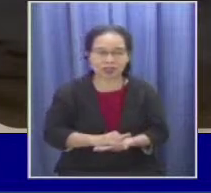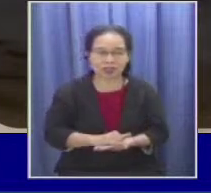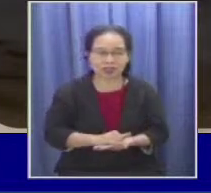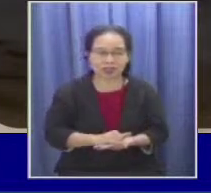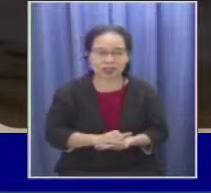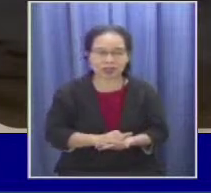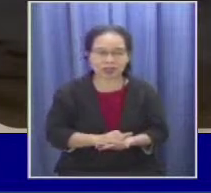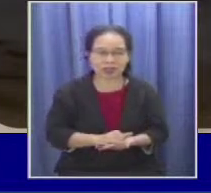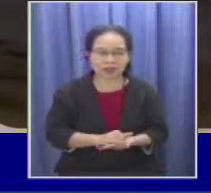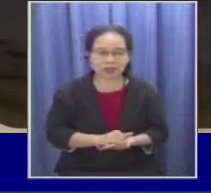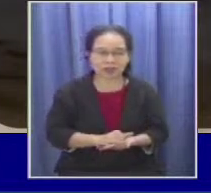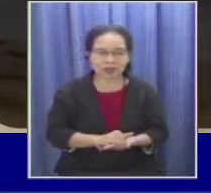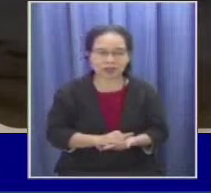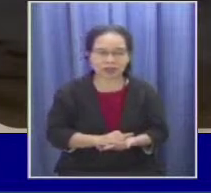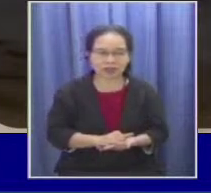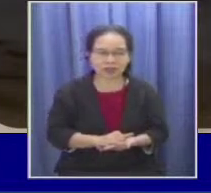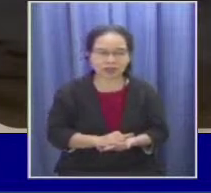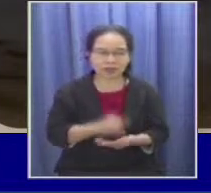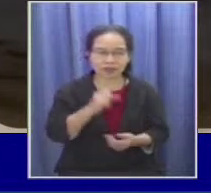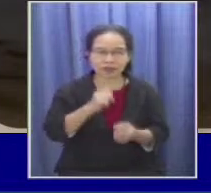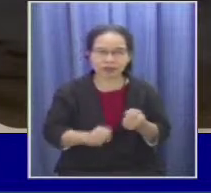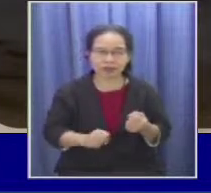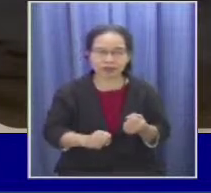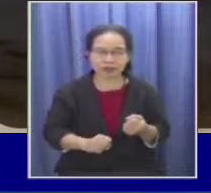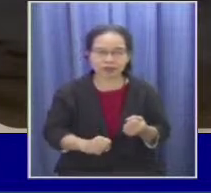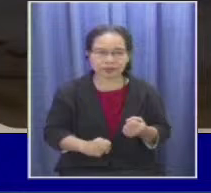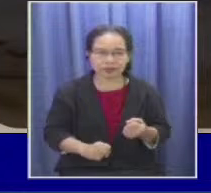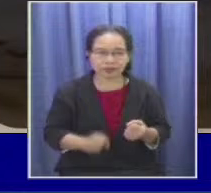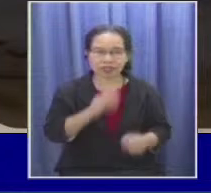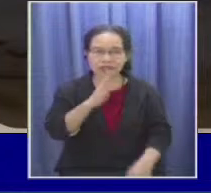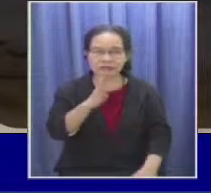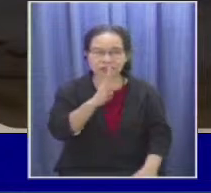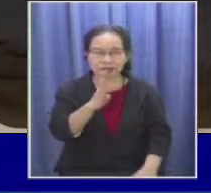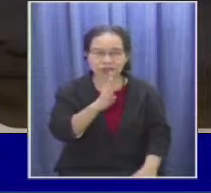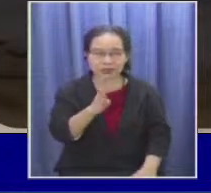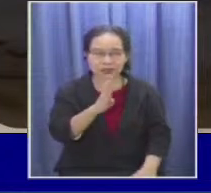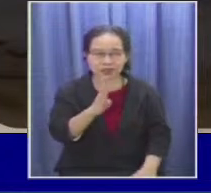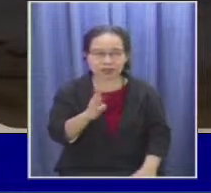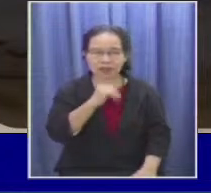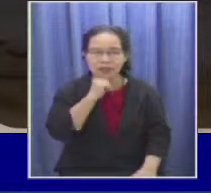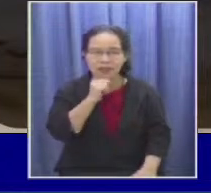ana yɛn oma yɛn kasa se every say wo no nkwa anya